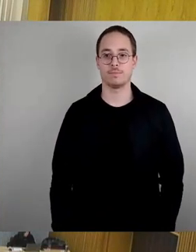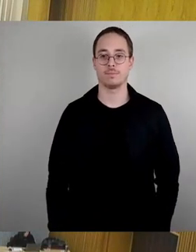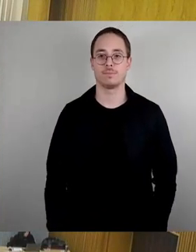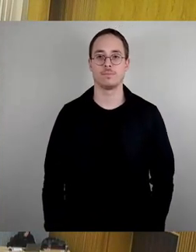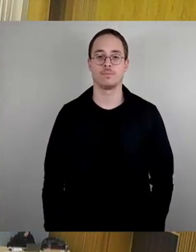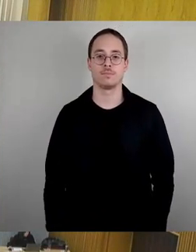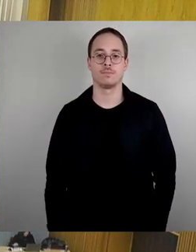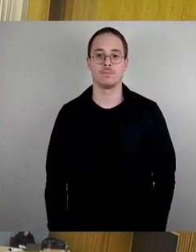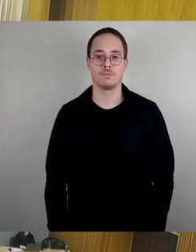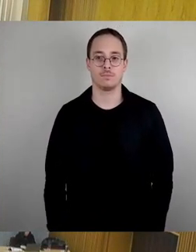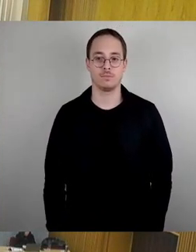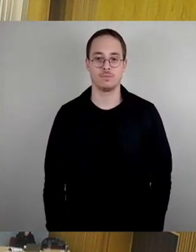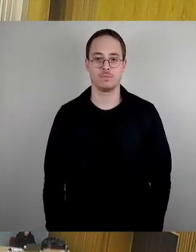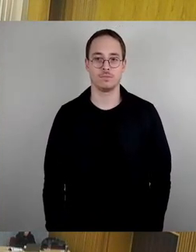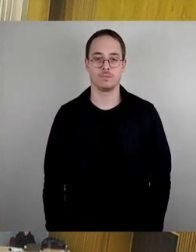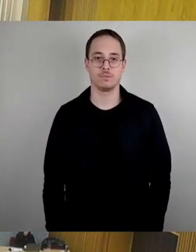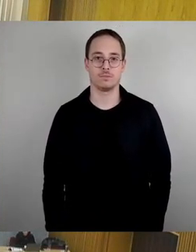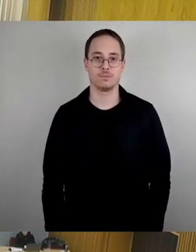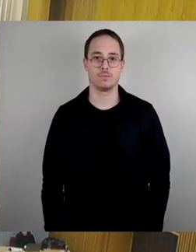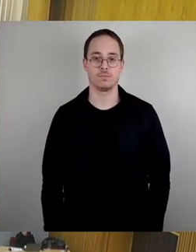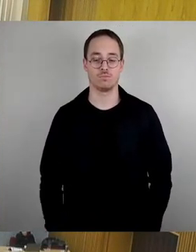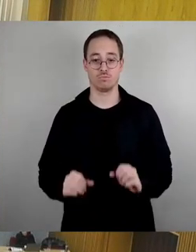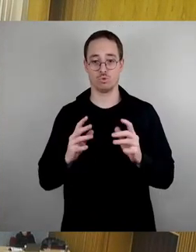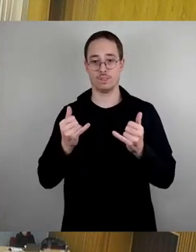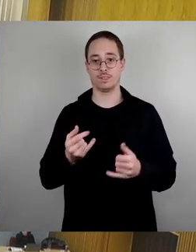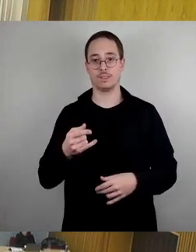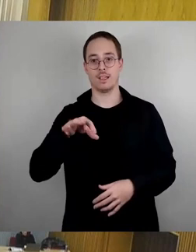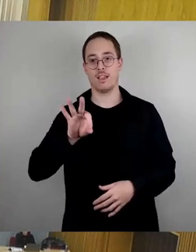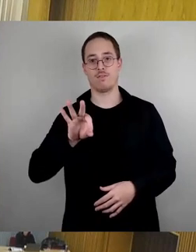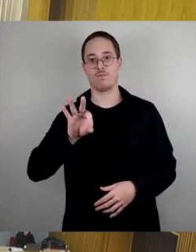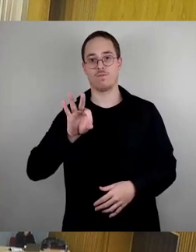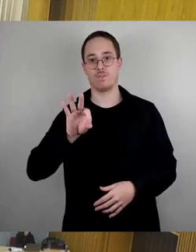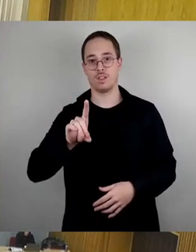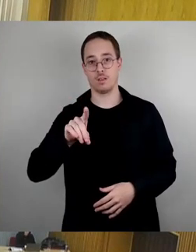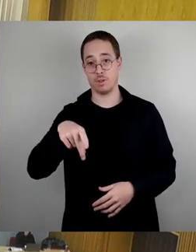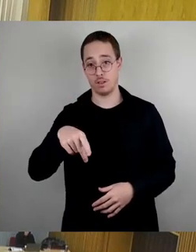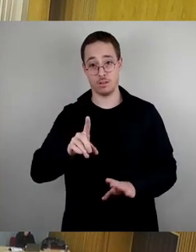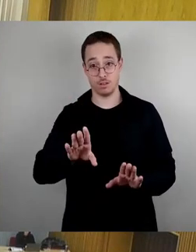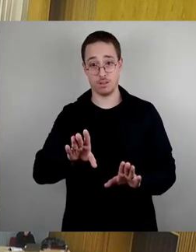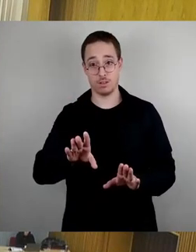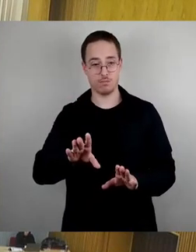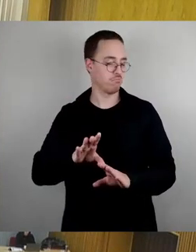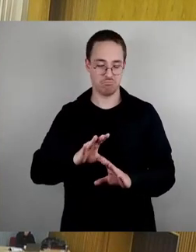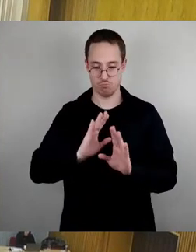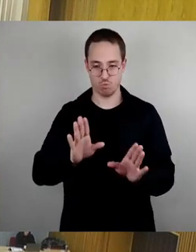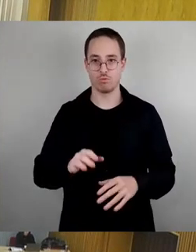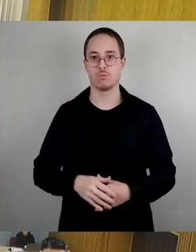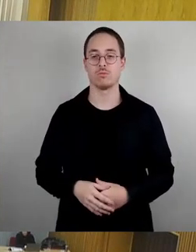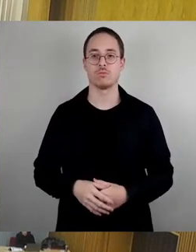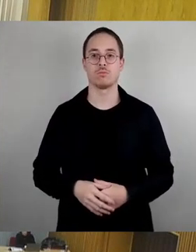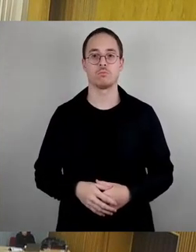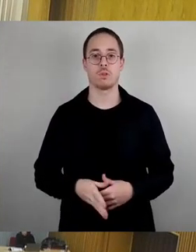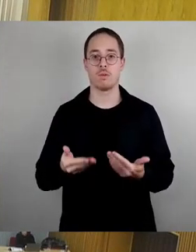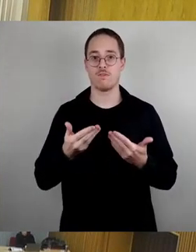Okay, dann hätten wir noch FDP-Fraktionen. Wird das Wort gewünscht? Nein? Dann Fraktion Freie